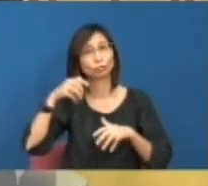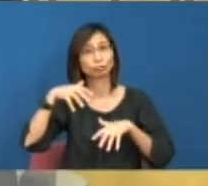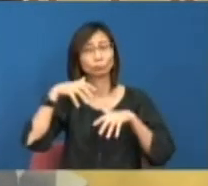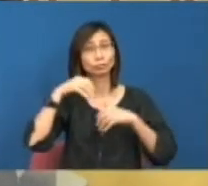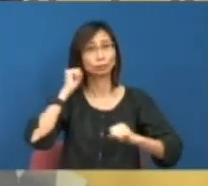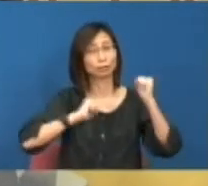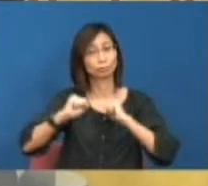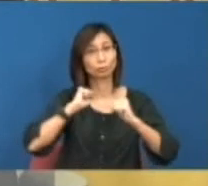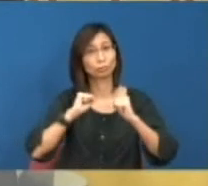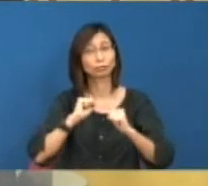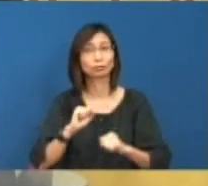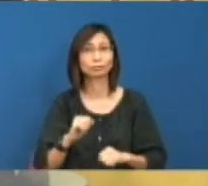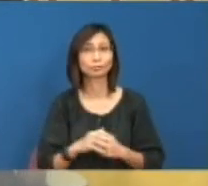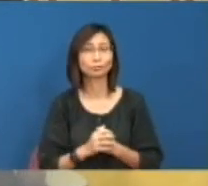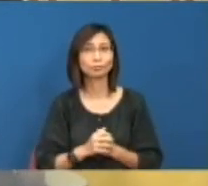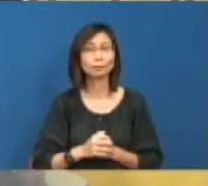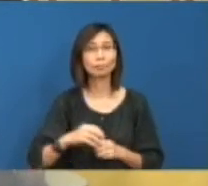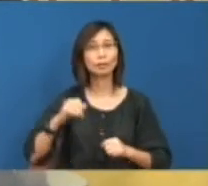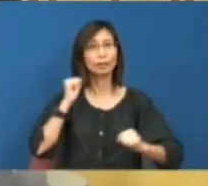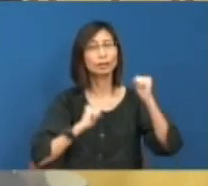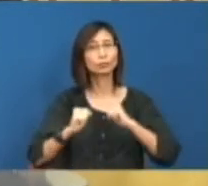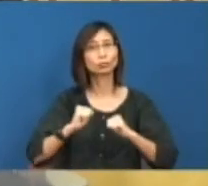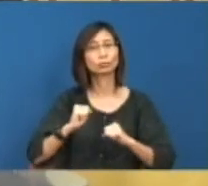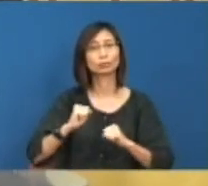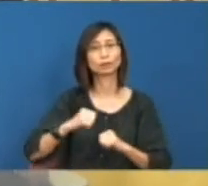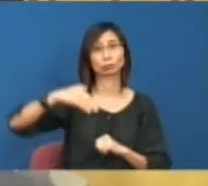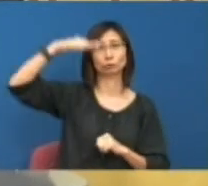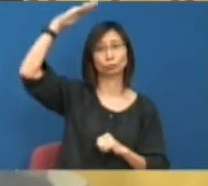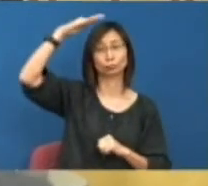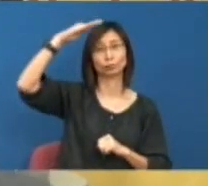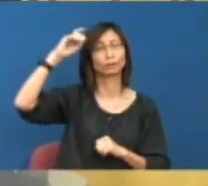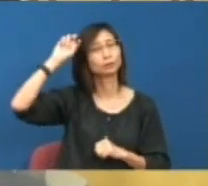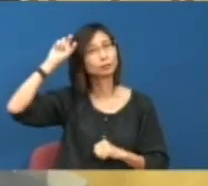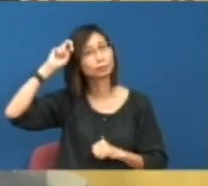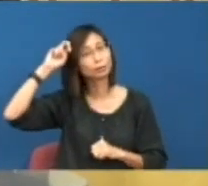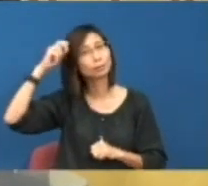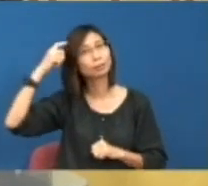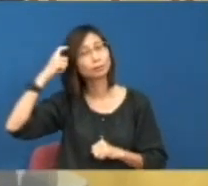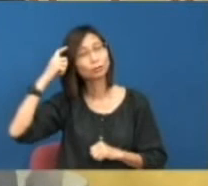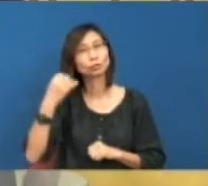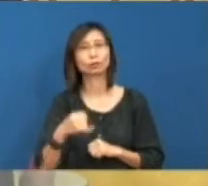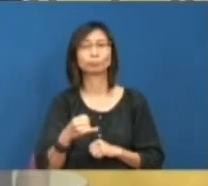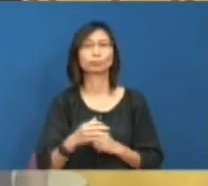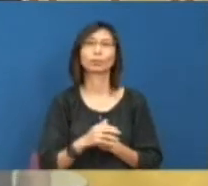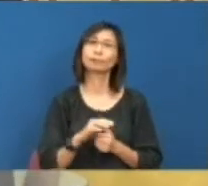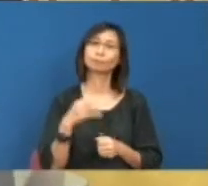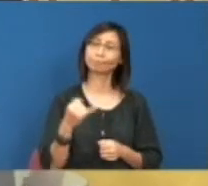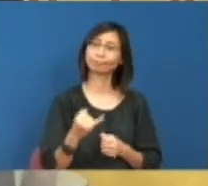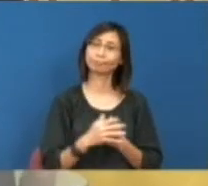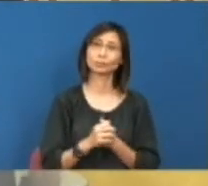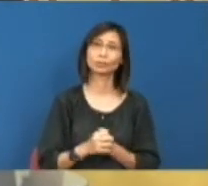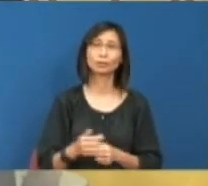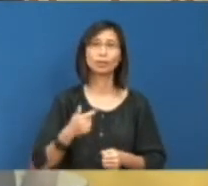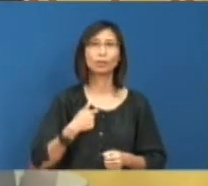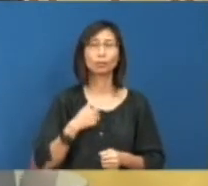嘅巨人，思想嘅侏儒，亦都係事倍而功半。咁我希望